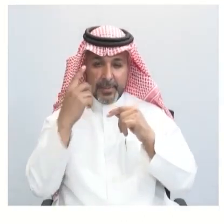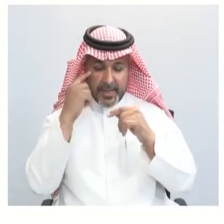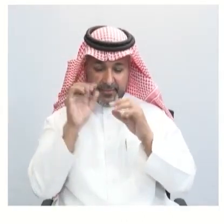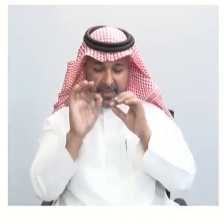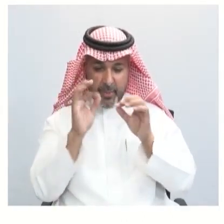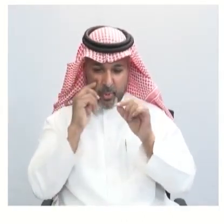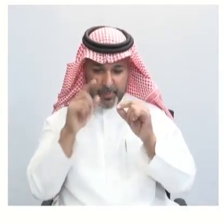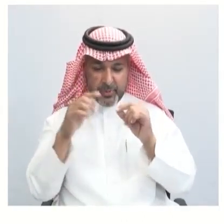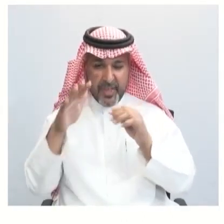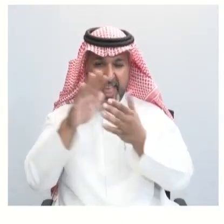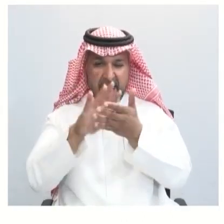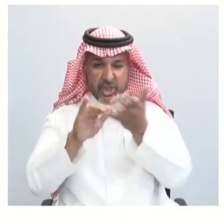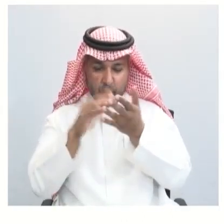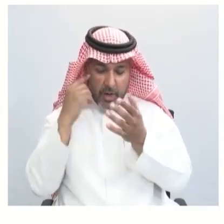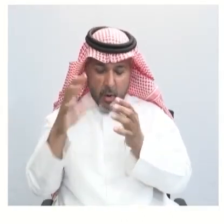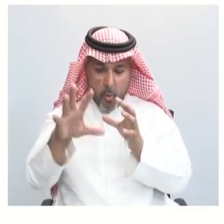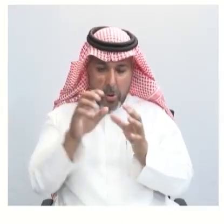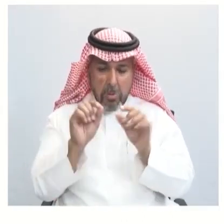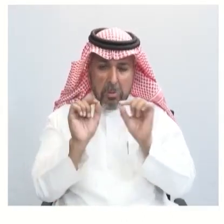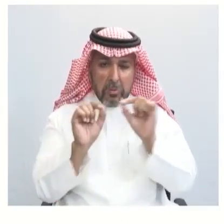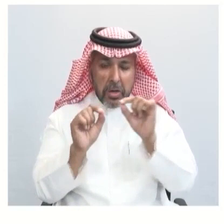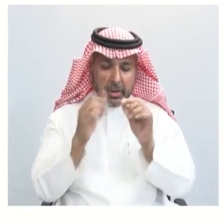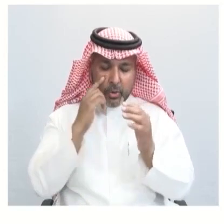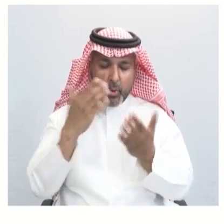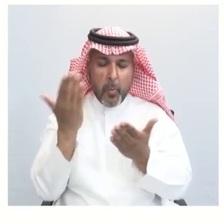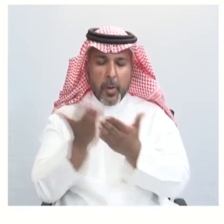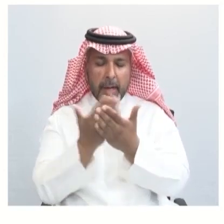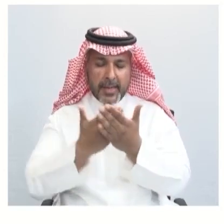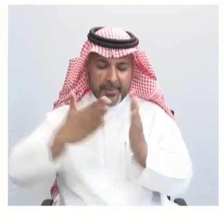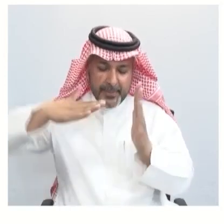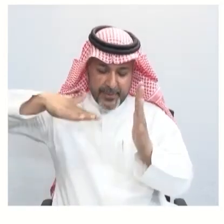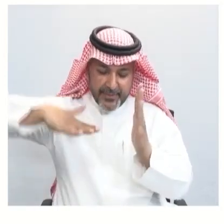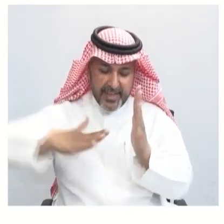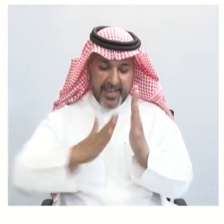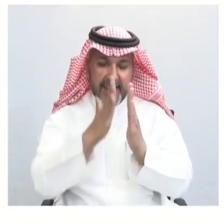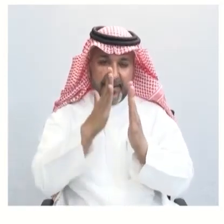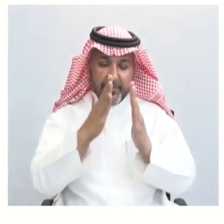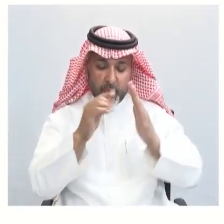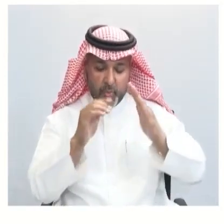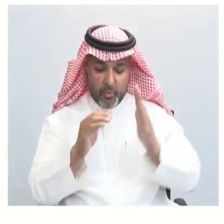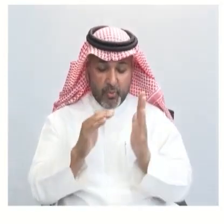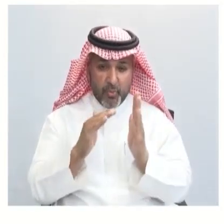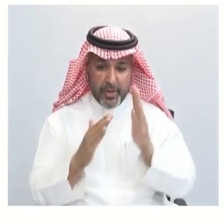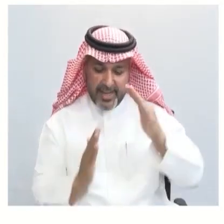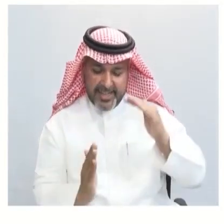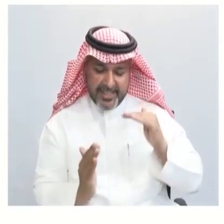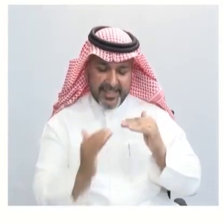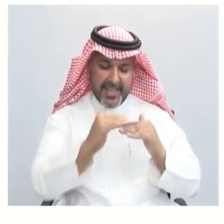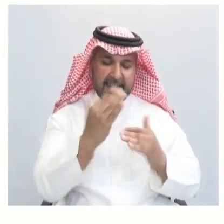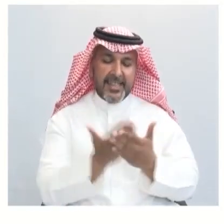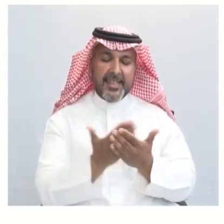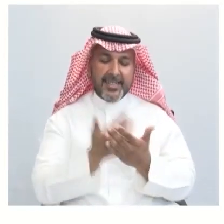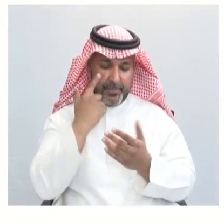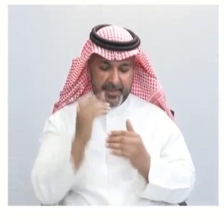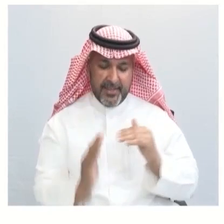بالفعل فجينا رسمناها عندنا الاثنين اخذت اين ونصف هذه اين ونصف